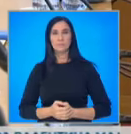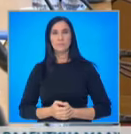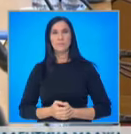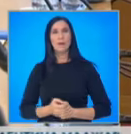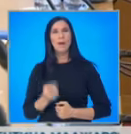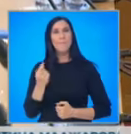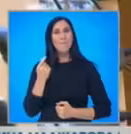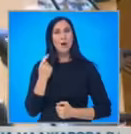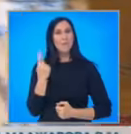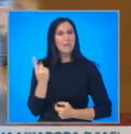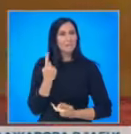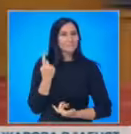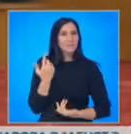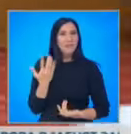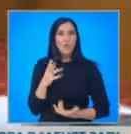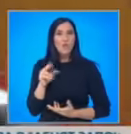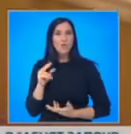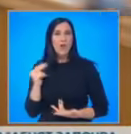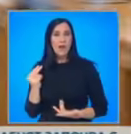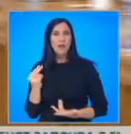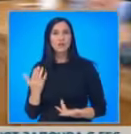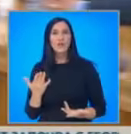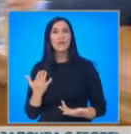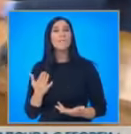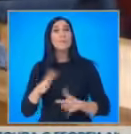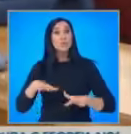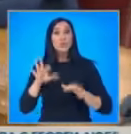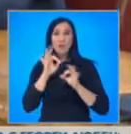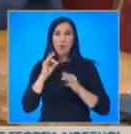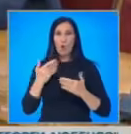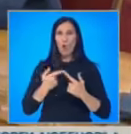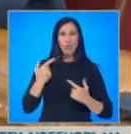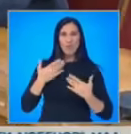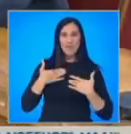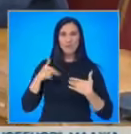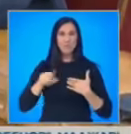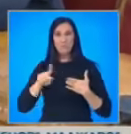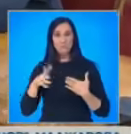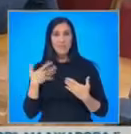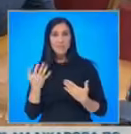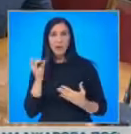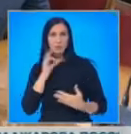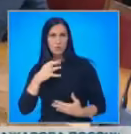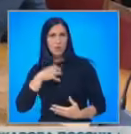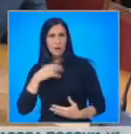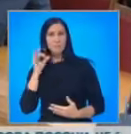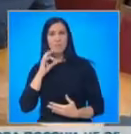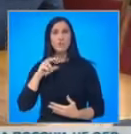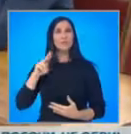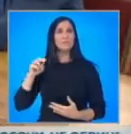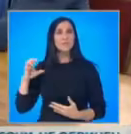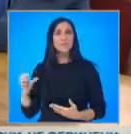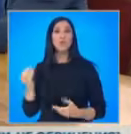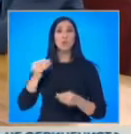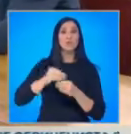Малко ми е странно да казваш последната част от речта си, при положение, че никой от нас тук не е... желая нито ГЕРБ, нито ДПС да участват по